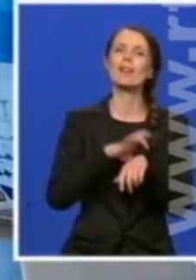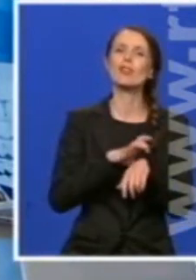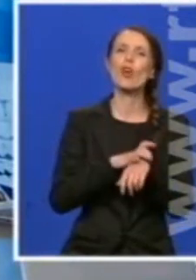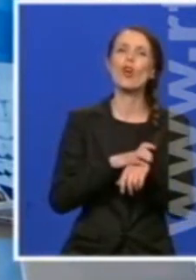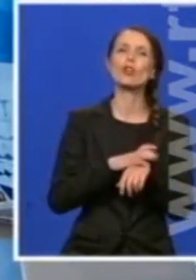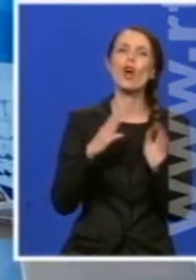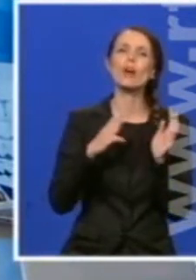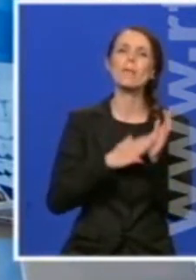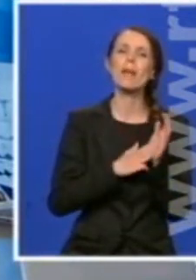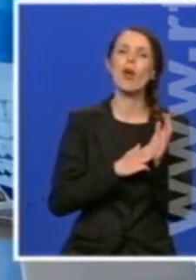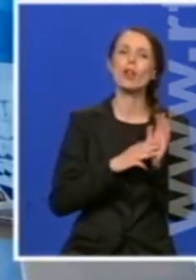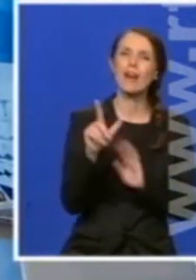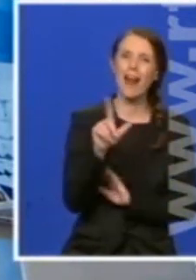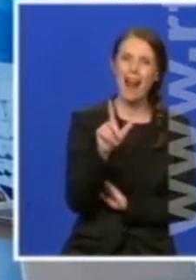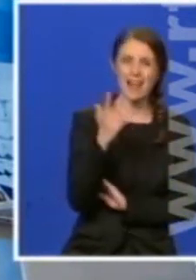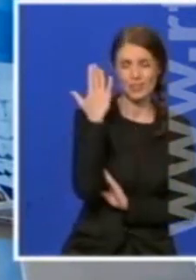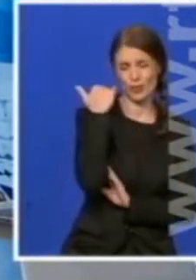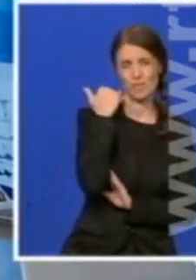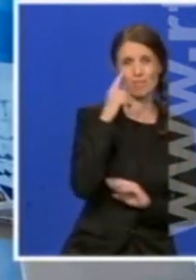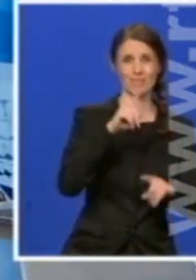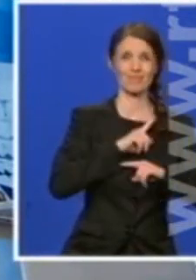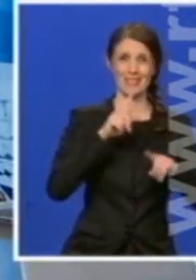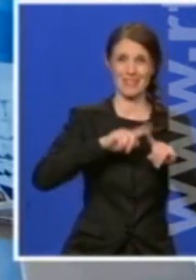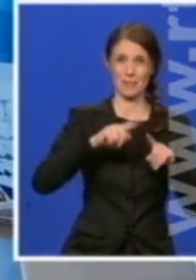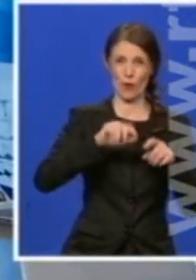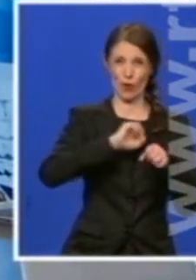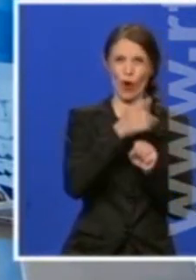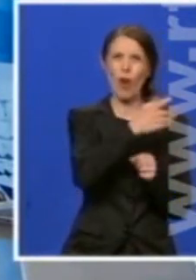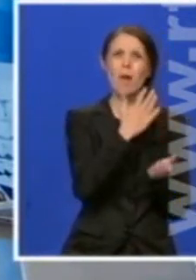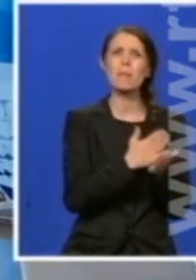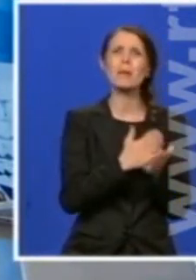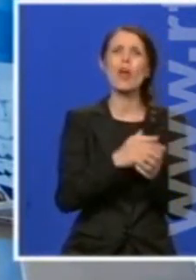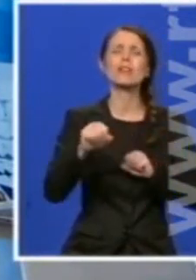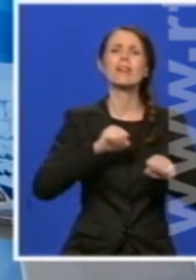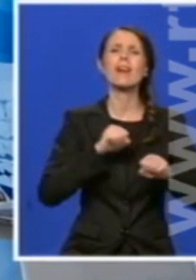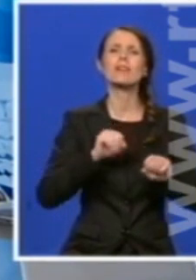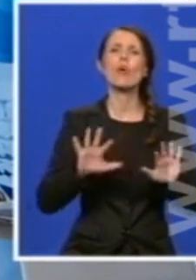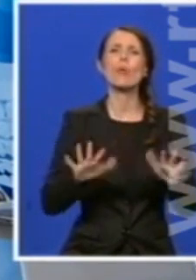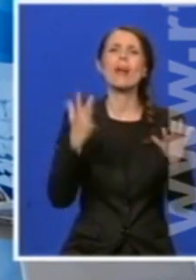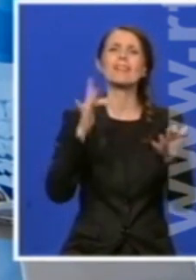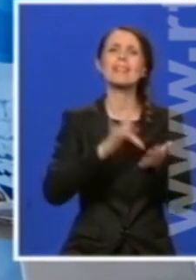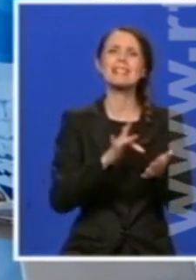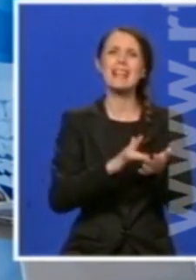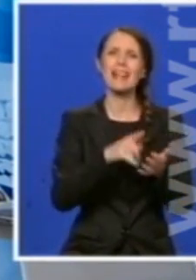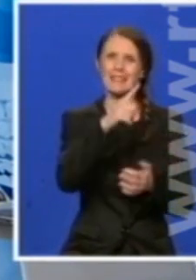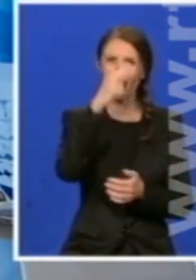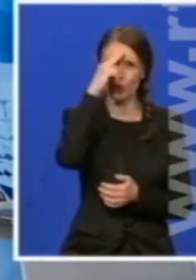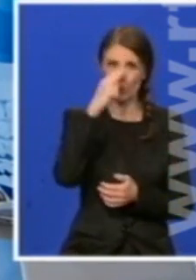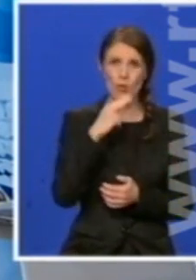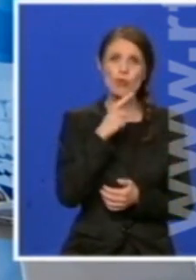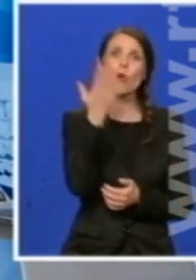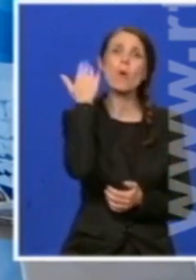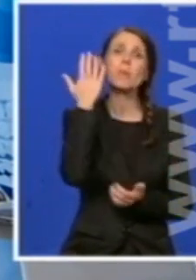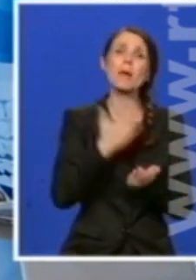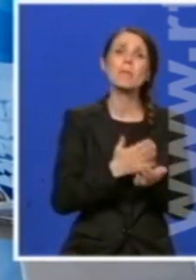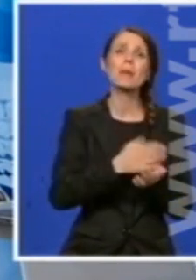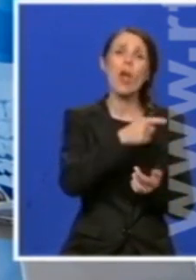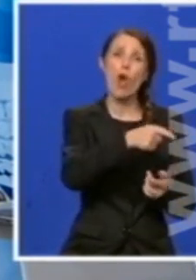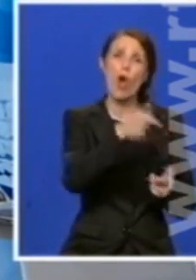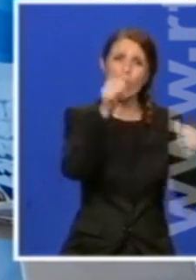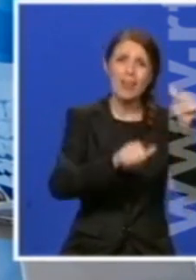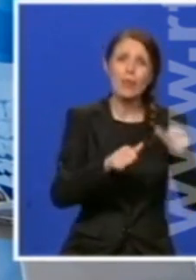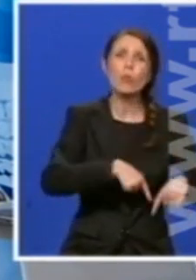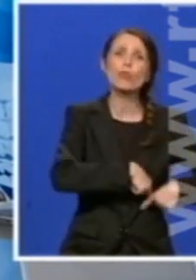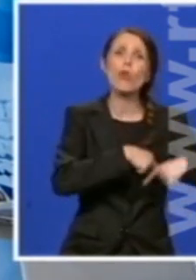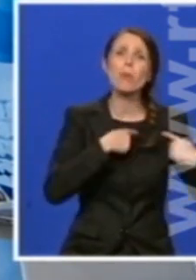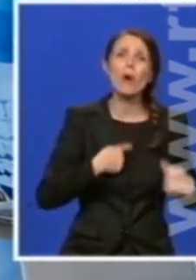Nedavno preminuli lekar Miodrag Lazić, direktor urgentnog centra u Nišu, kao hirurg dobrovoljac proveo je 4 godine